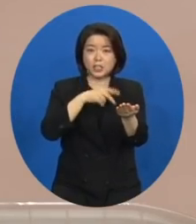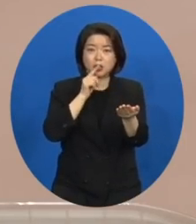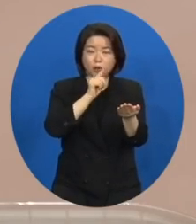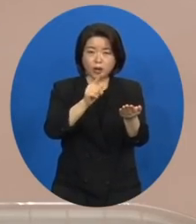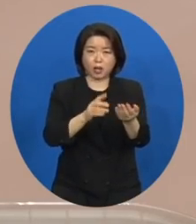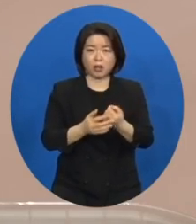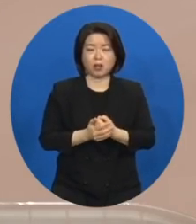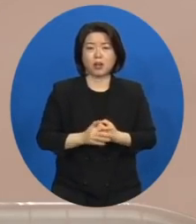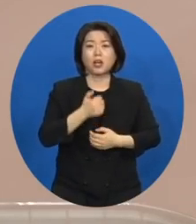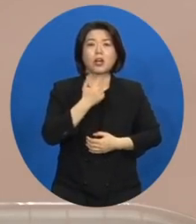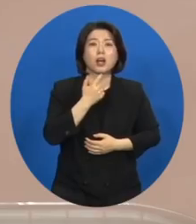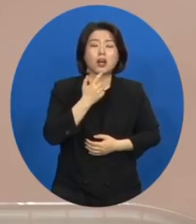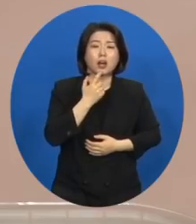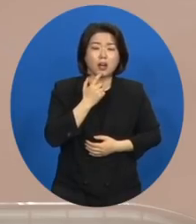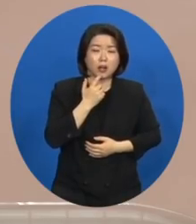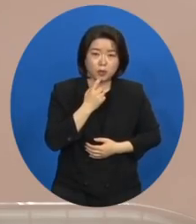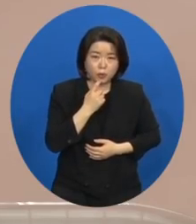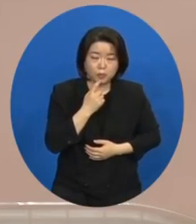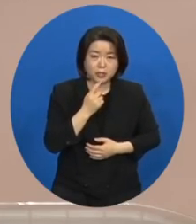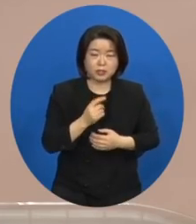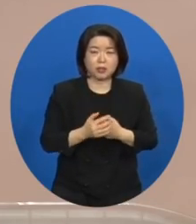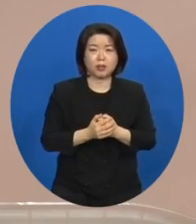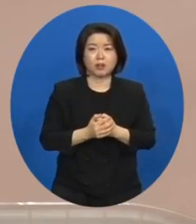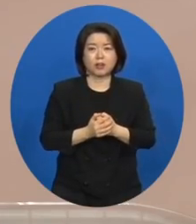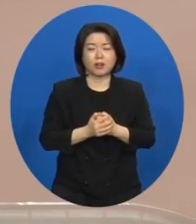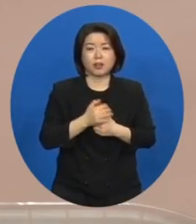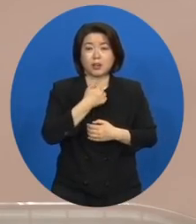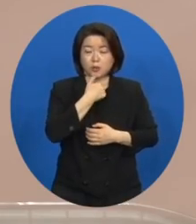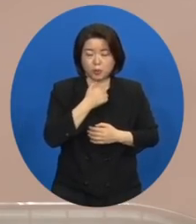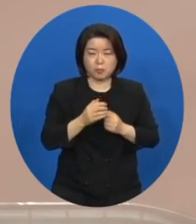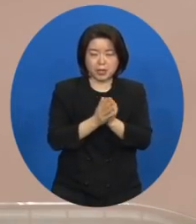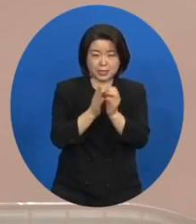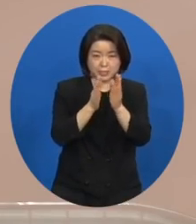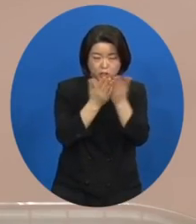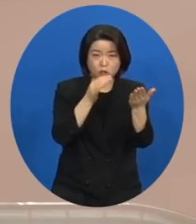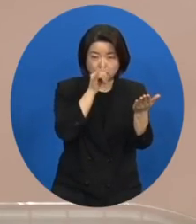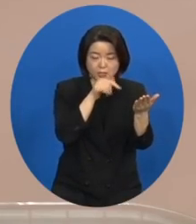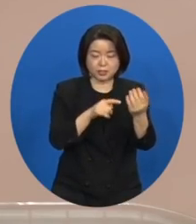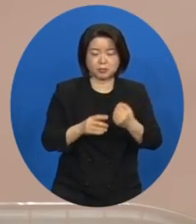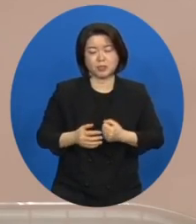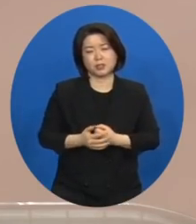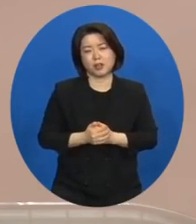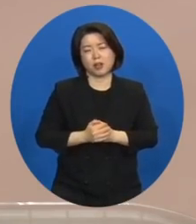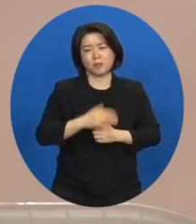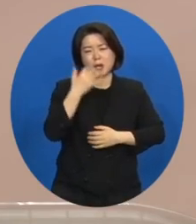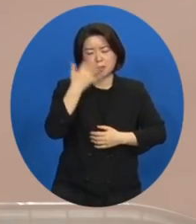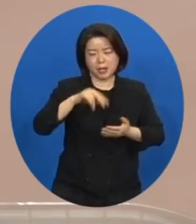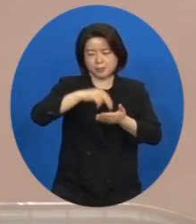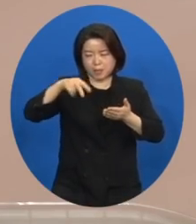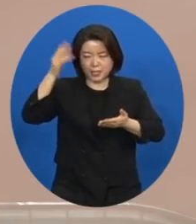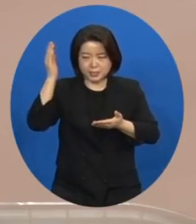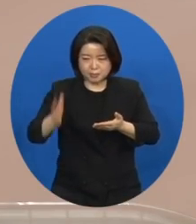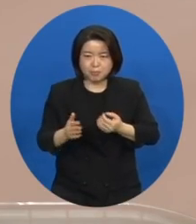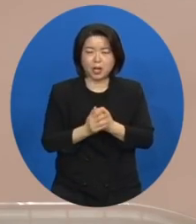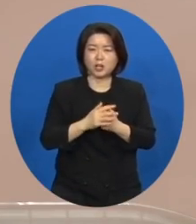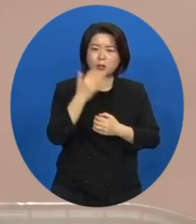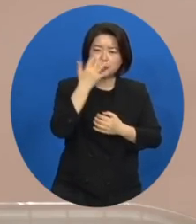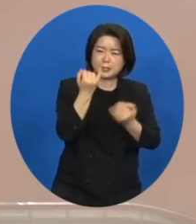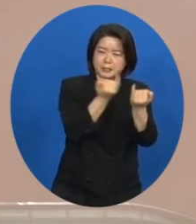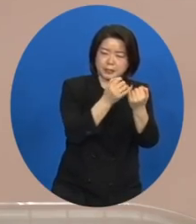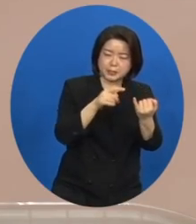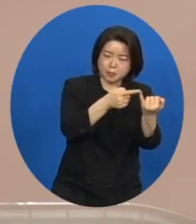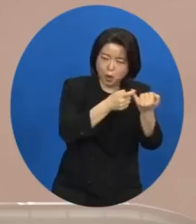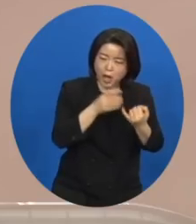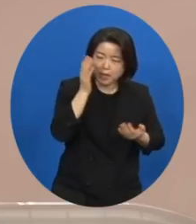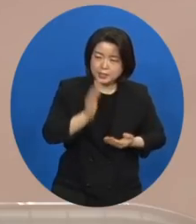13장 13절에 스타 절입니다 방탕 하거나 술 취하지 말고 응 난 하거나 호 세 가지 말고 다투거나 시기하지 말고 오직 주